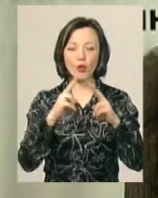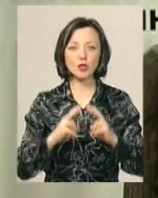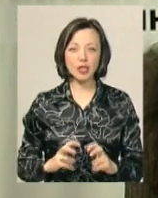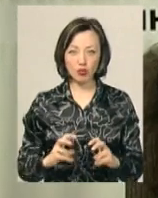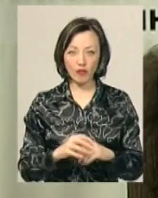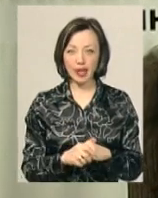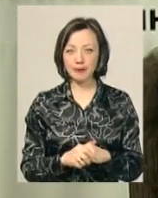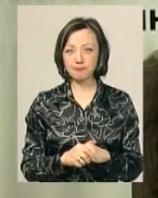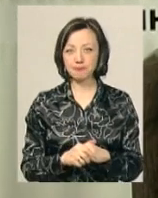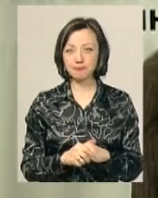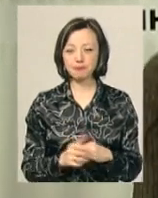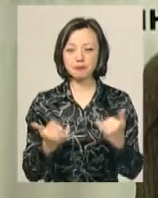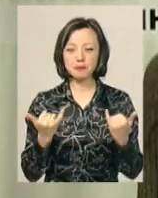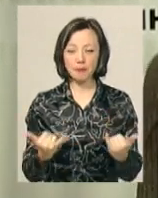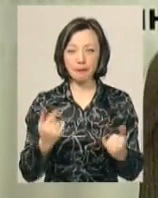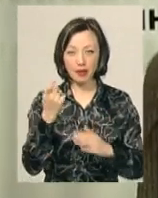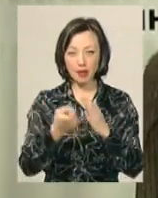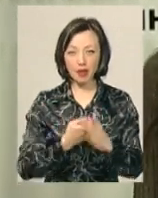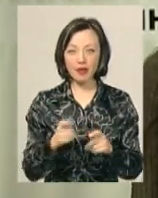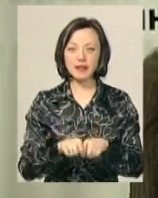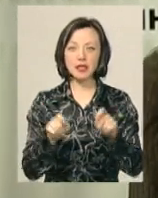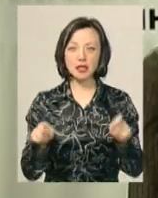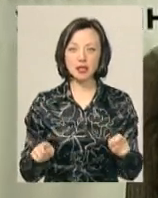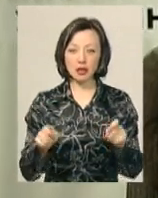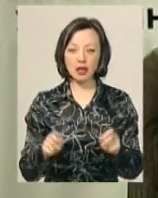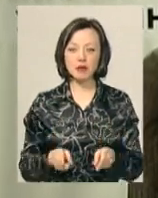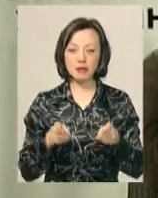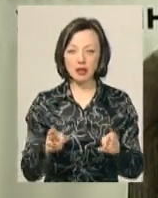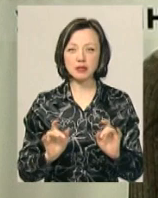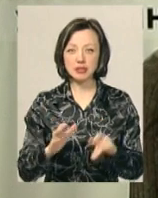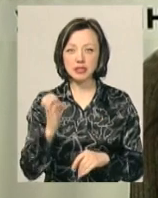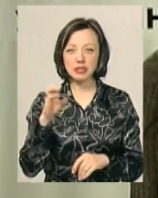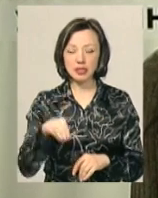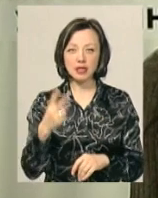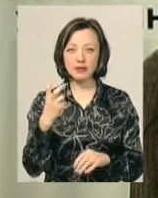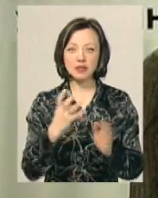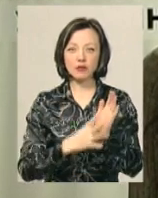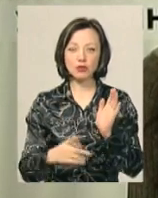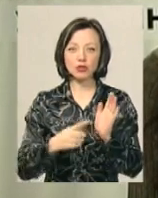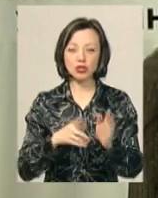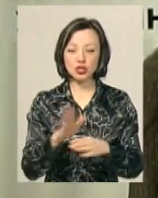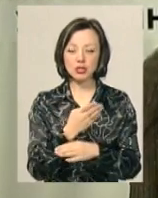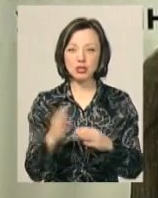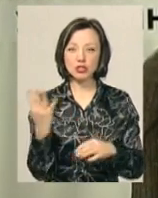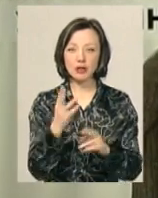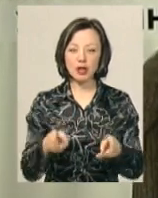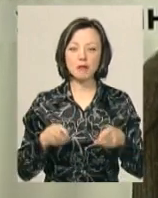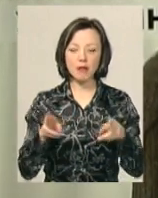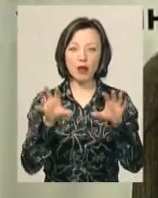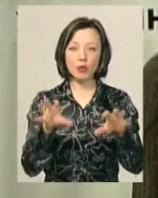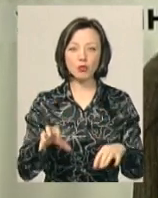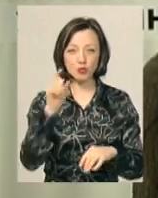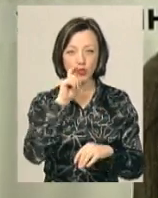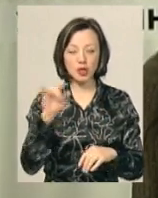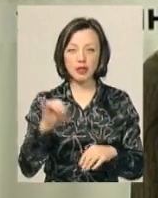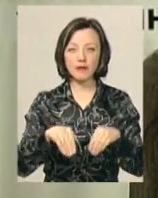розслідування. Наразі нам відомо, що відкрите кримінальне провадження за статтею 296 частиною 4 Кримінального кодексу